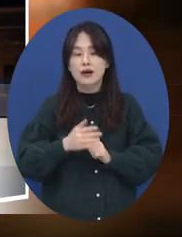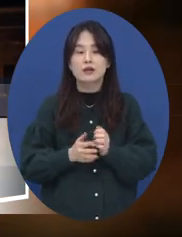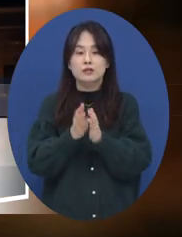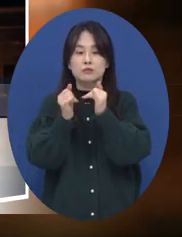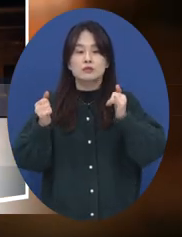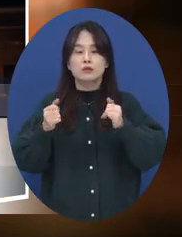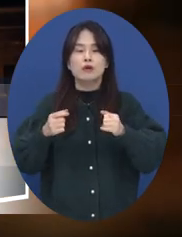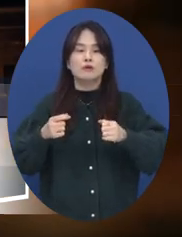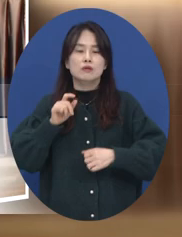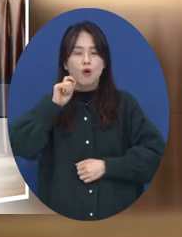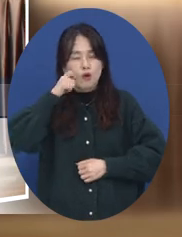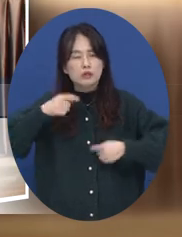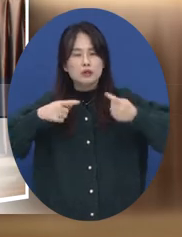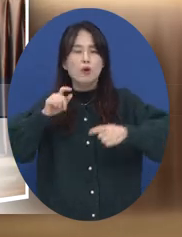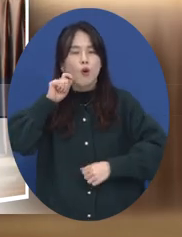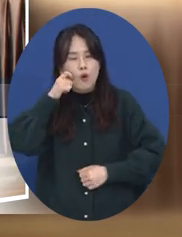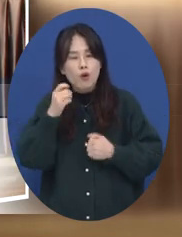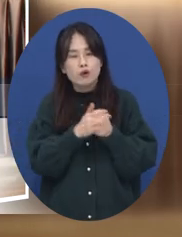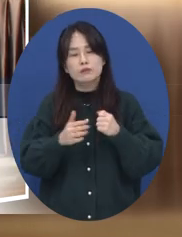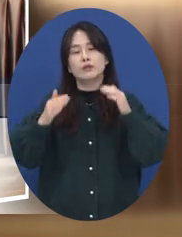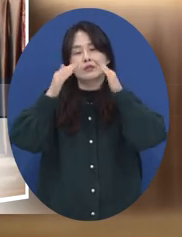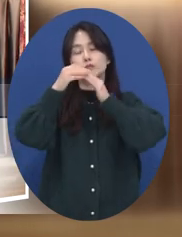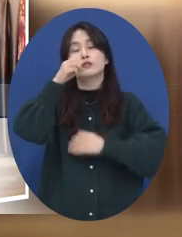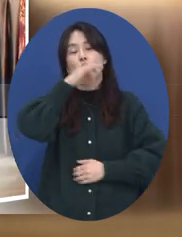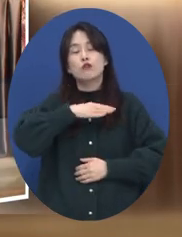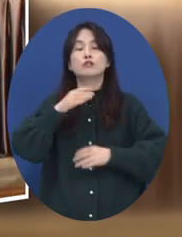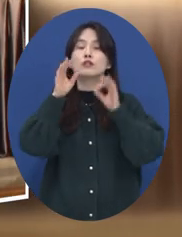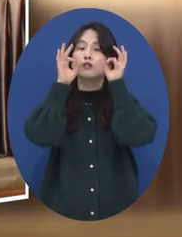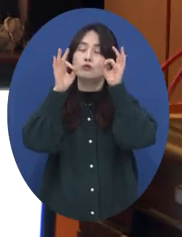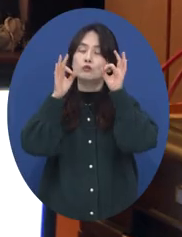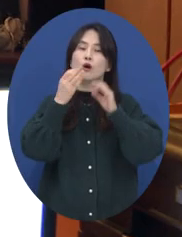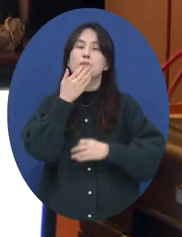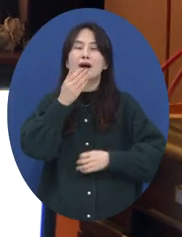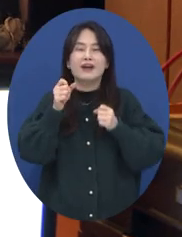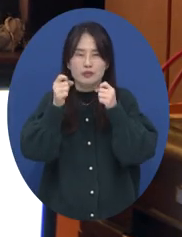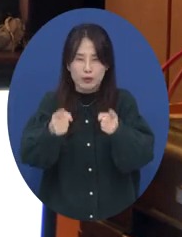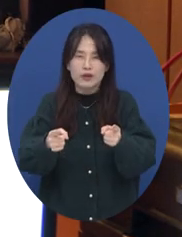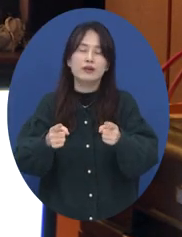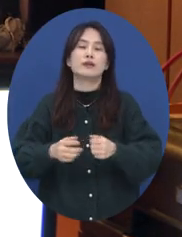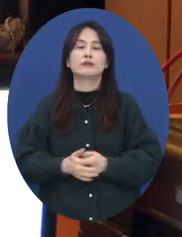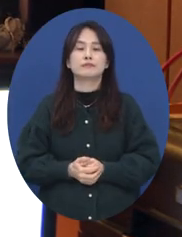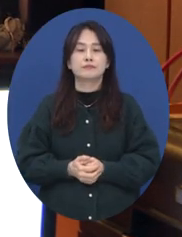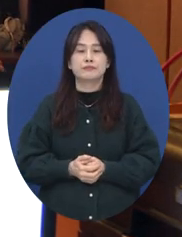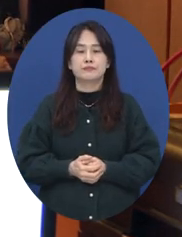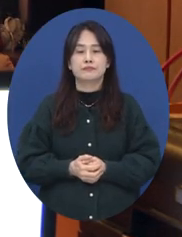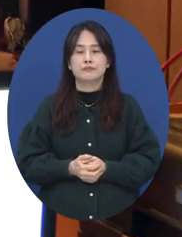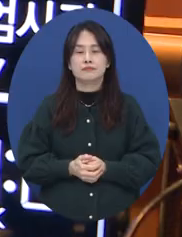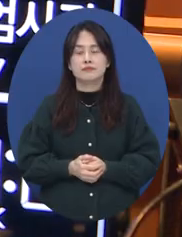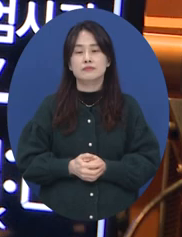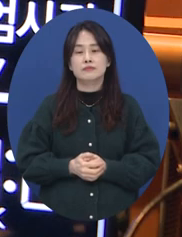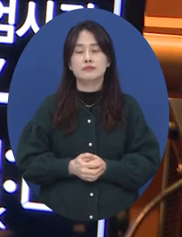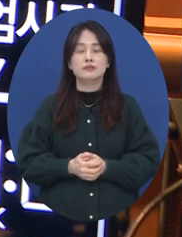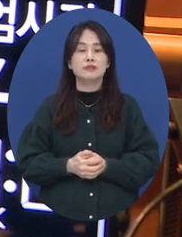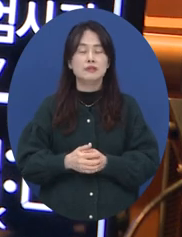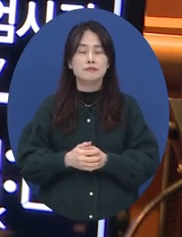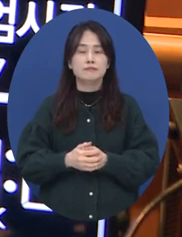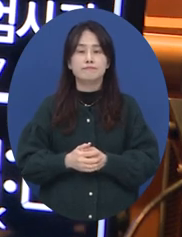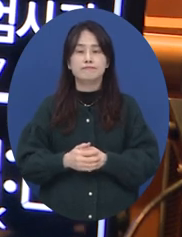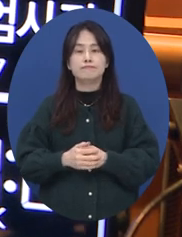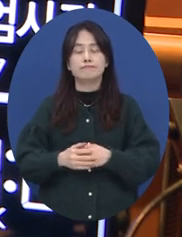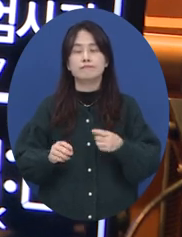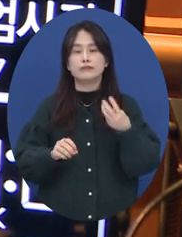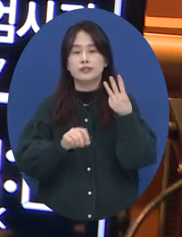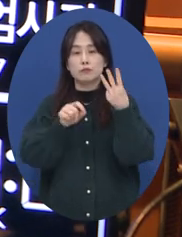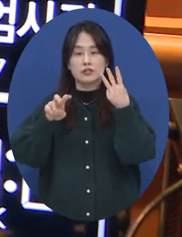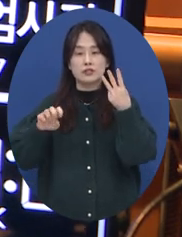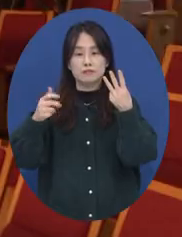문화예술을 그래도 집에서 누릴 수 있는 기회가 될 거고요. 12일 도립극단의 브라보 엄사장에 이어 오는